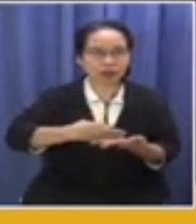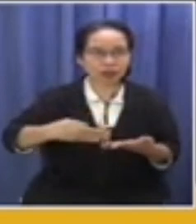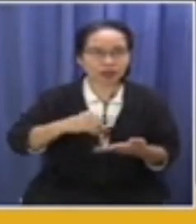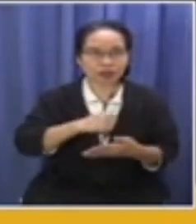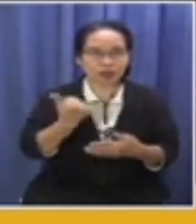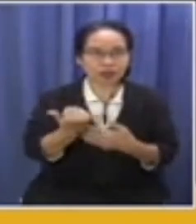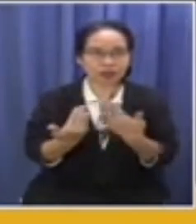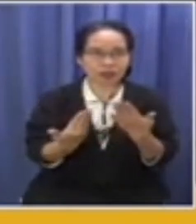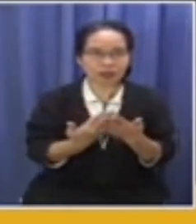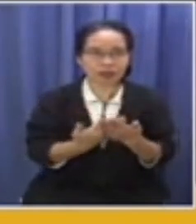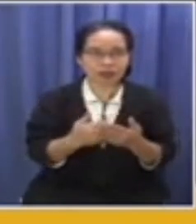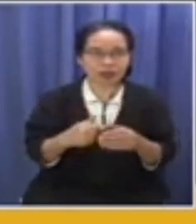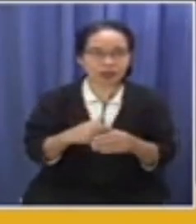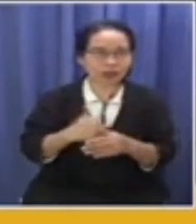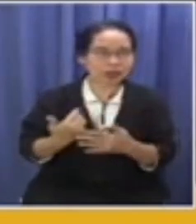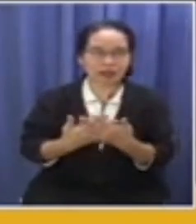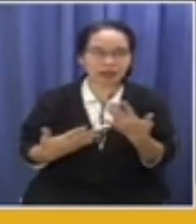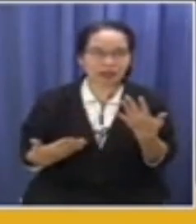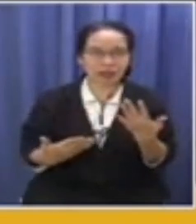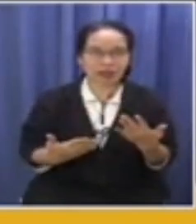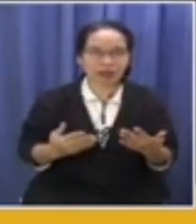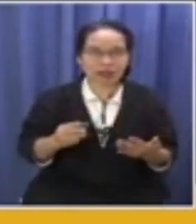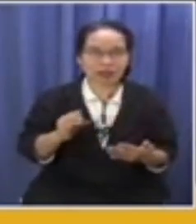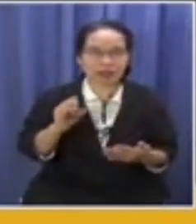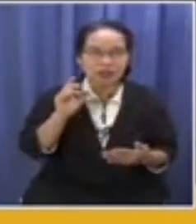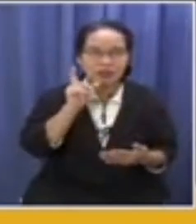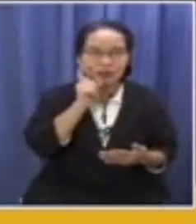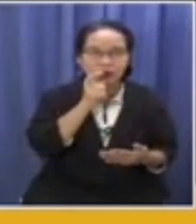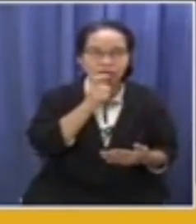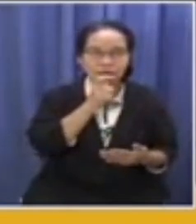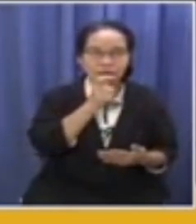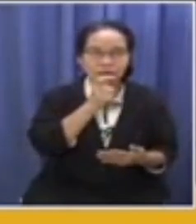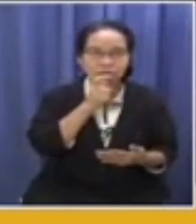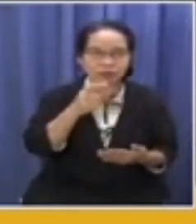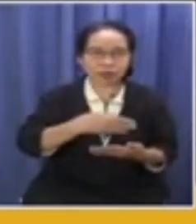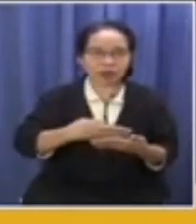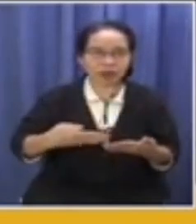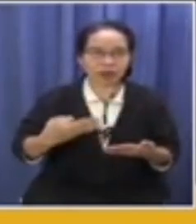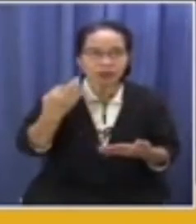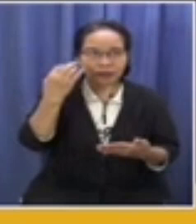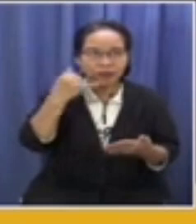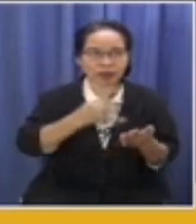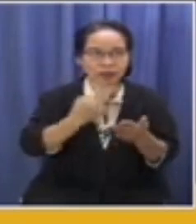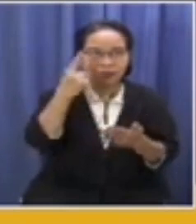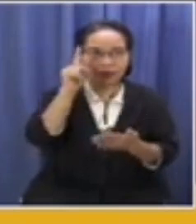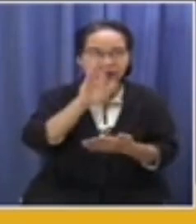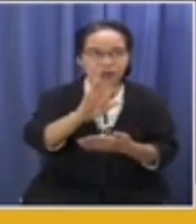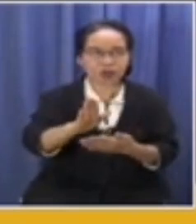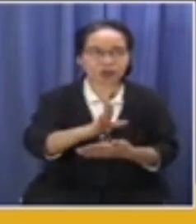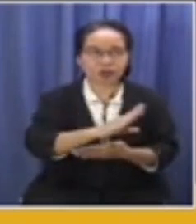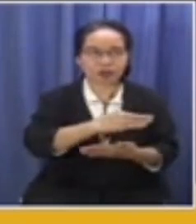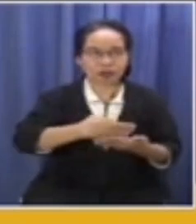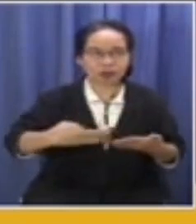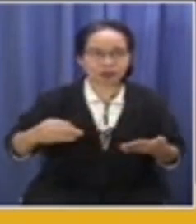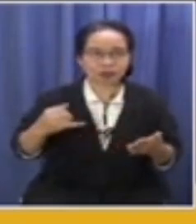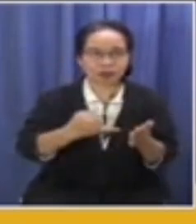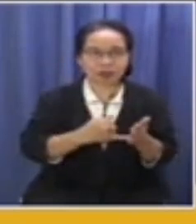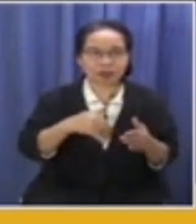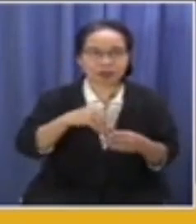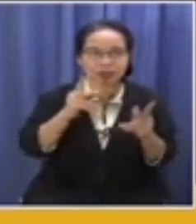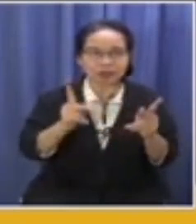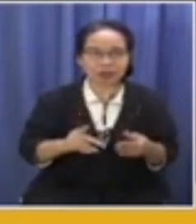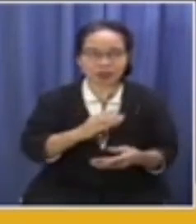kung ako'y nagpapatawad ng anuman ay dahil sa inyo sa harapan ni Kristo iba maliwanag kapatid ano